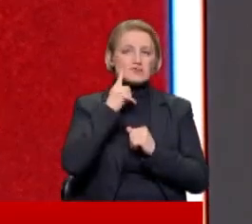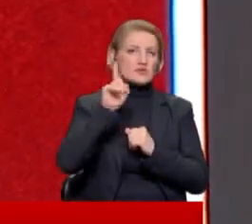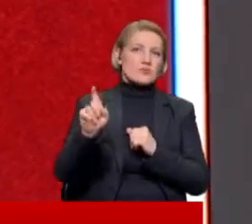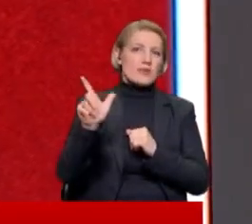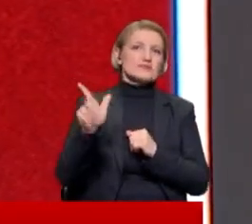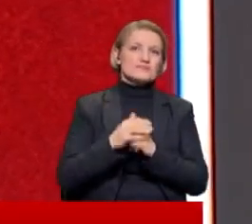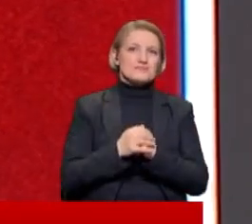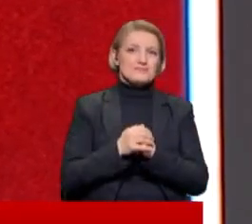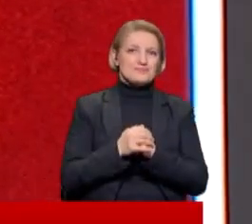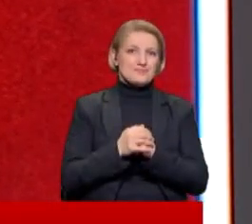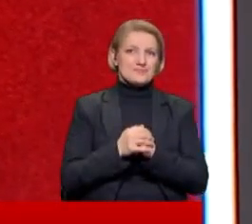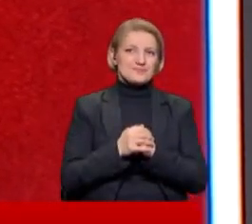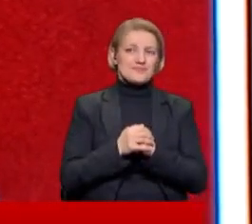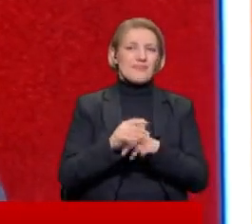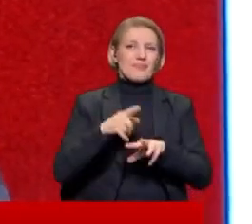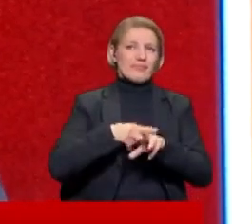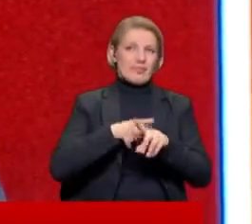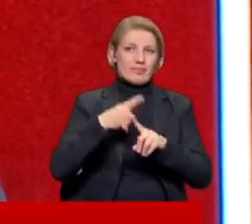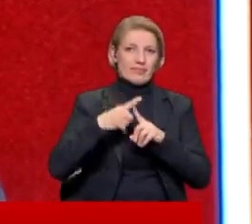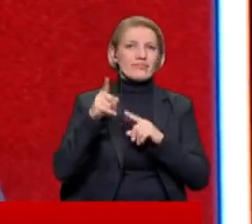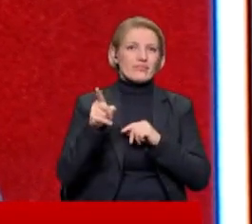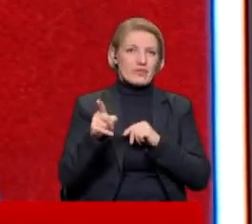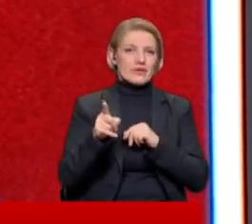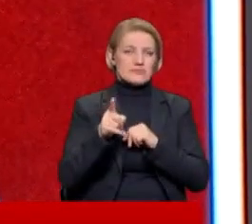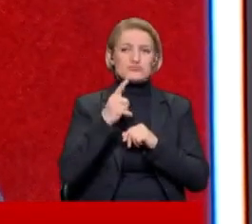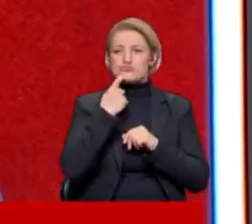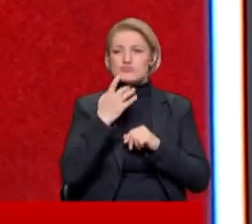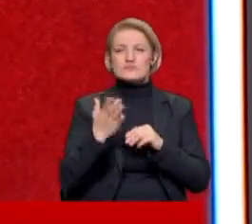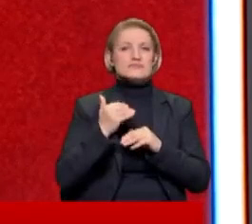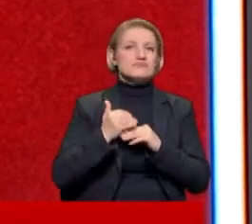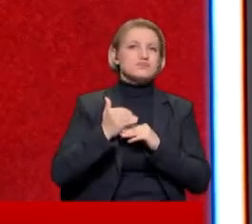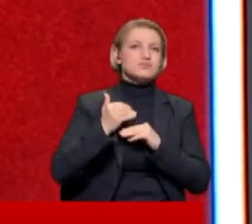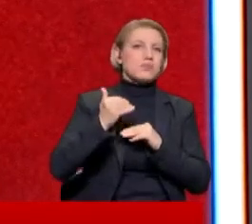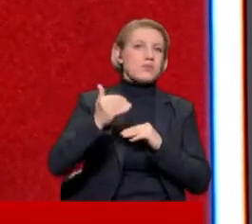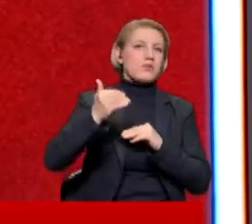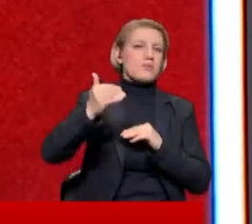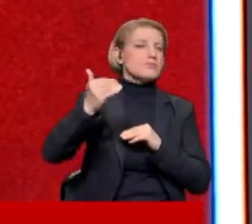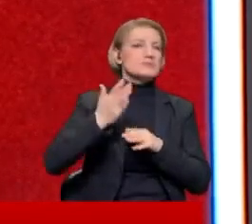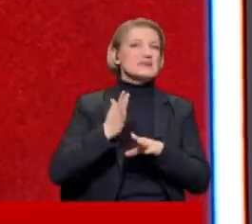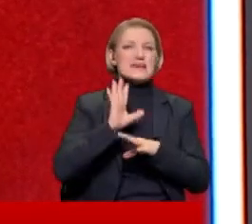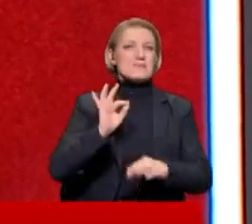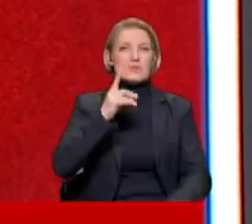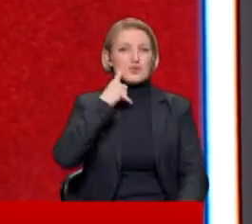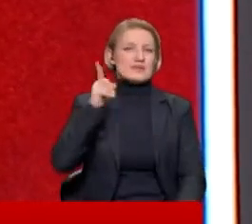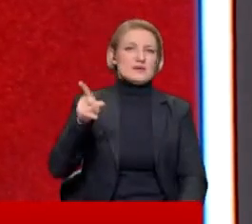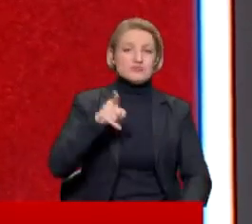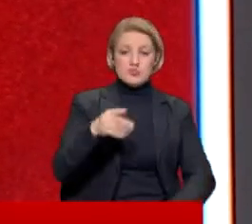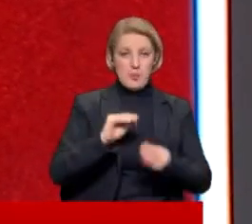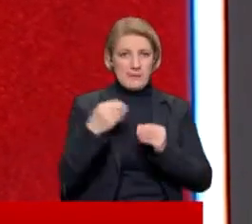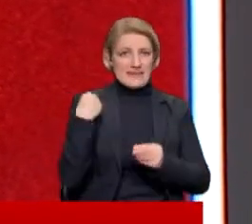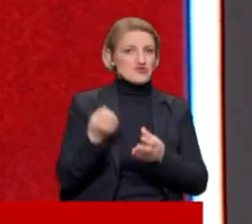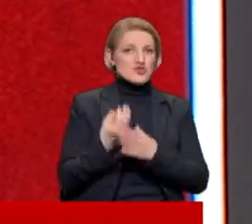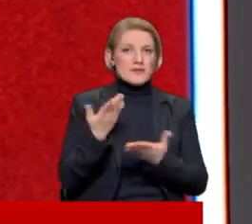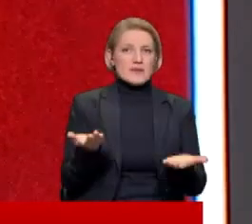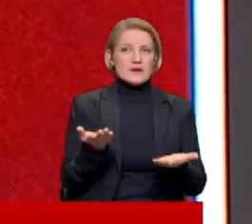sormak lazım. Yani EYT'yi bunca yıl geciktiren de hükümet. Değil mi? Yani bu sorun yeni ortaya